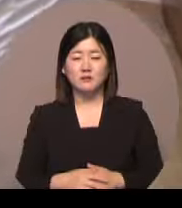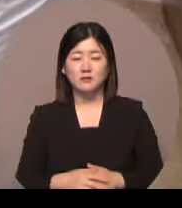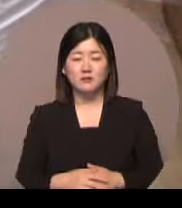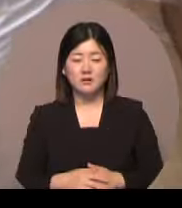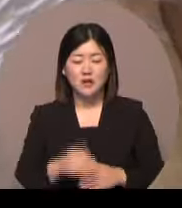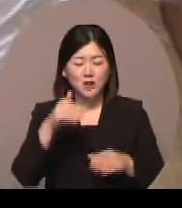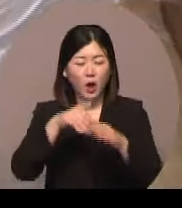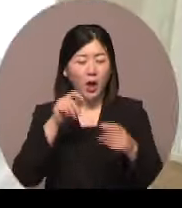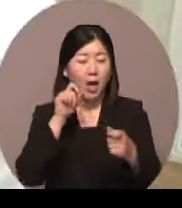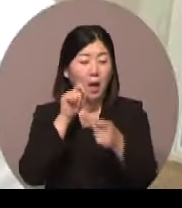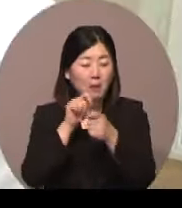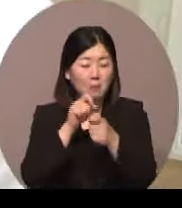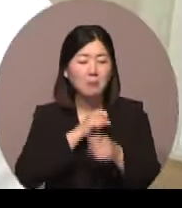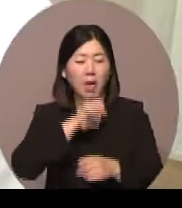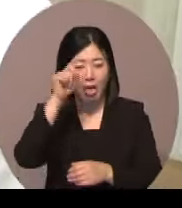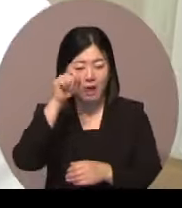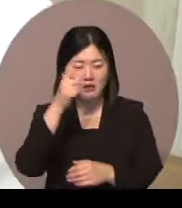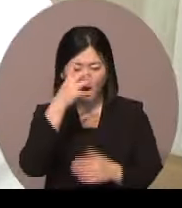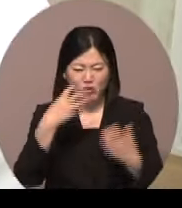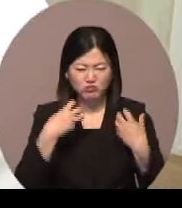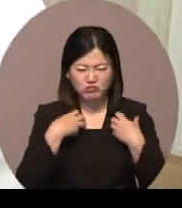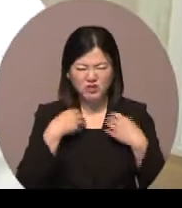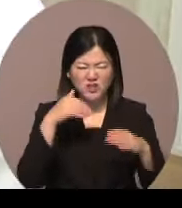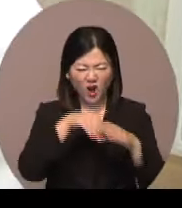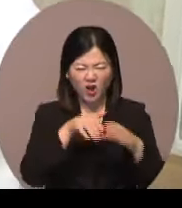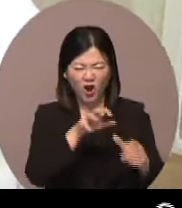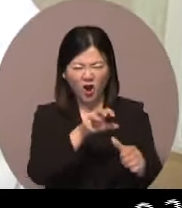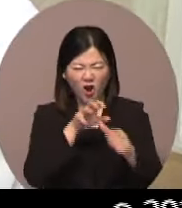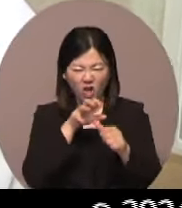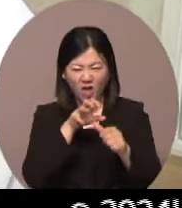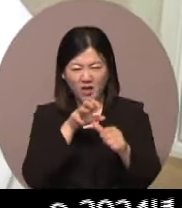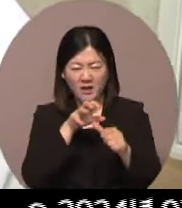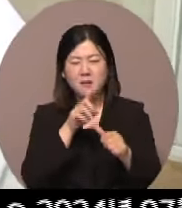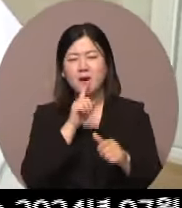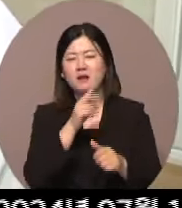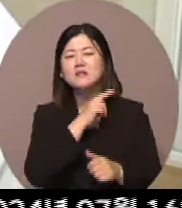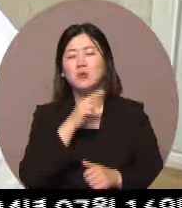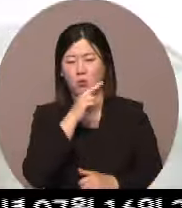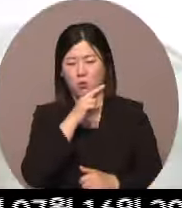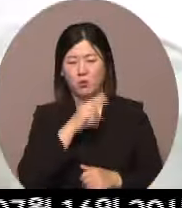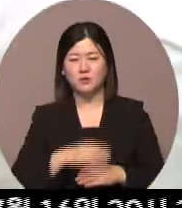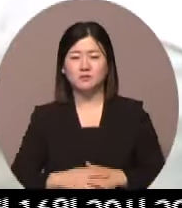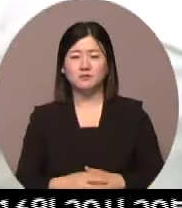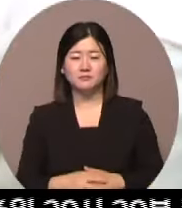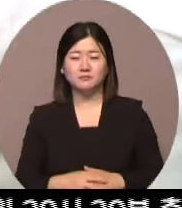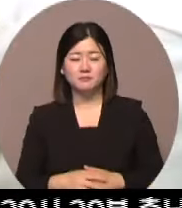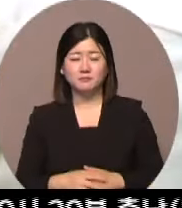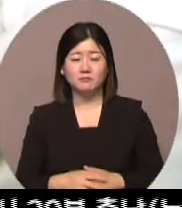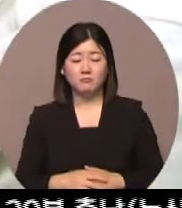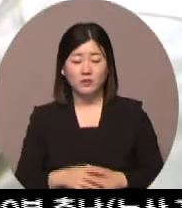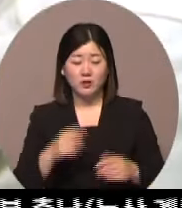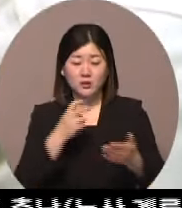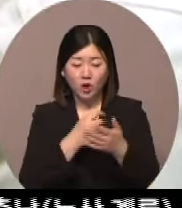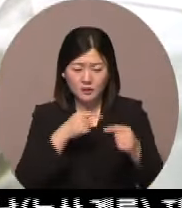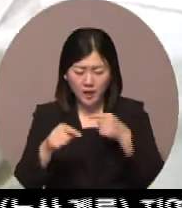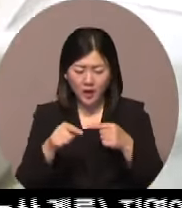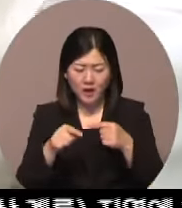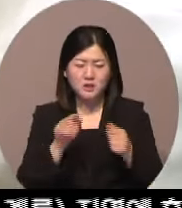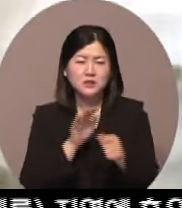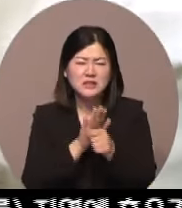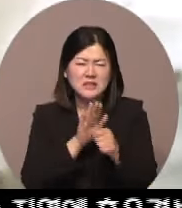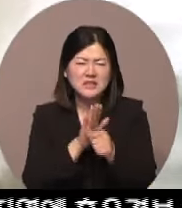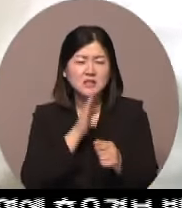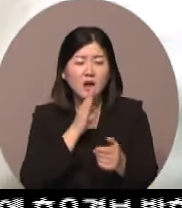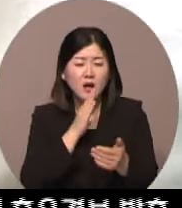총선을 앞두고 이루어진만큼 정부의 선거용 선심성 정책 아니냐는 의혹도 제기 되는 가운데 이런 정책을 뒷받침할